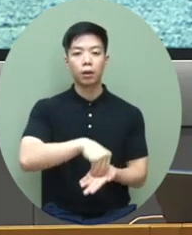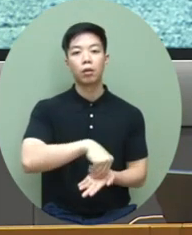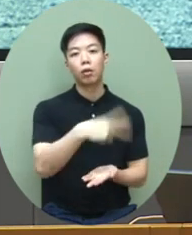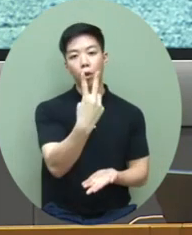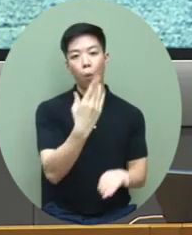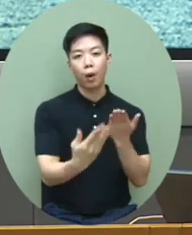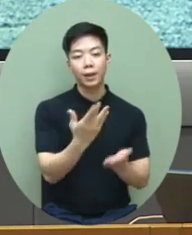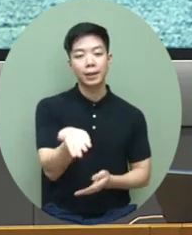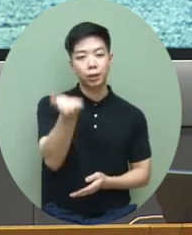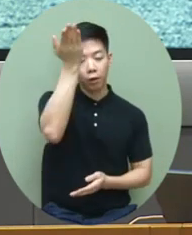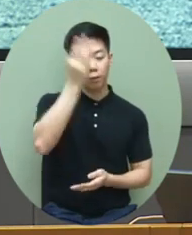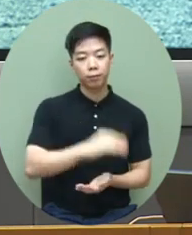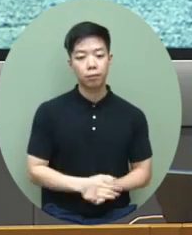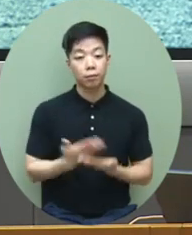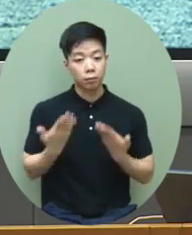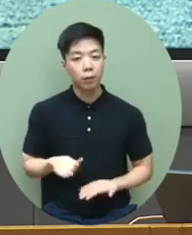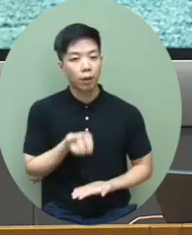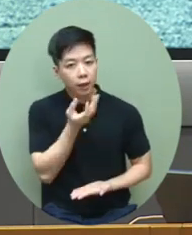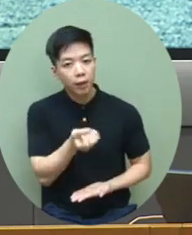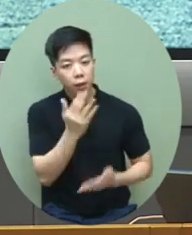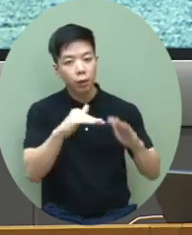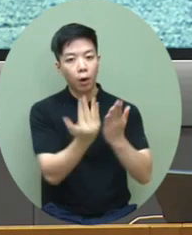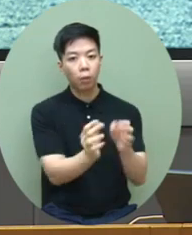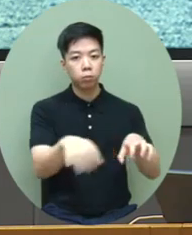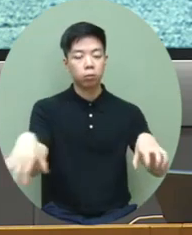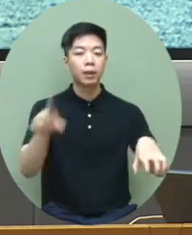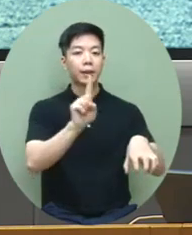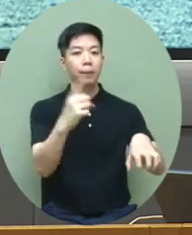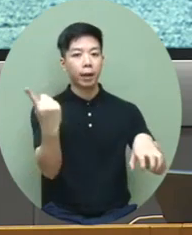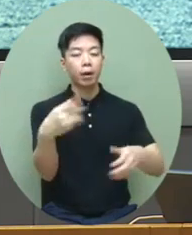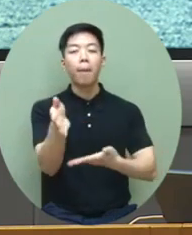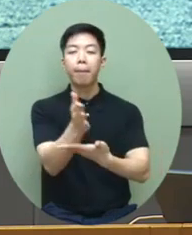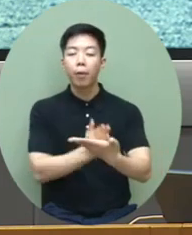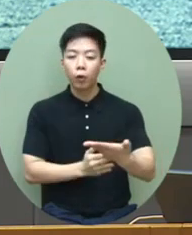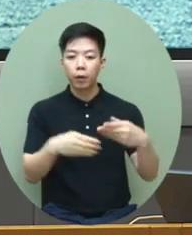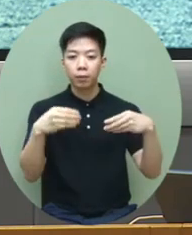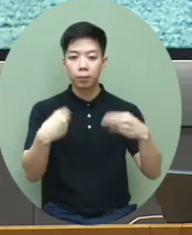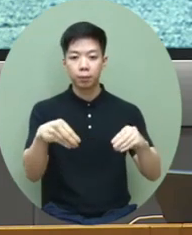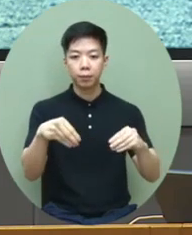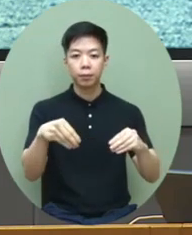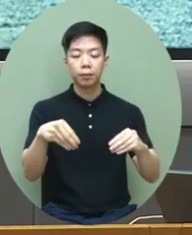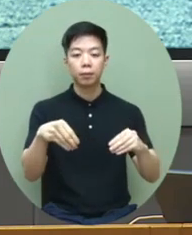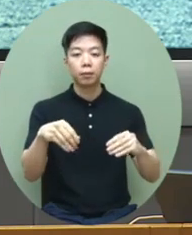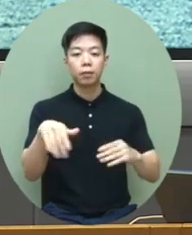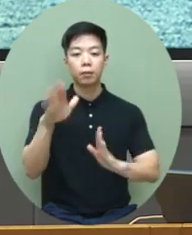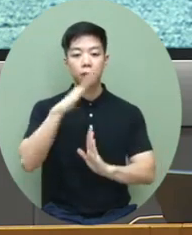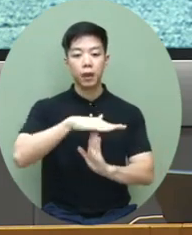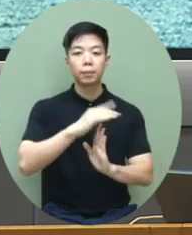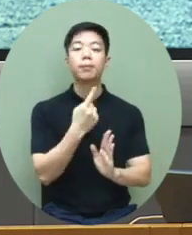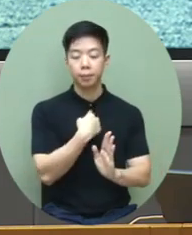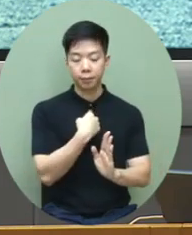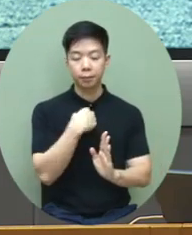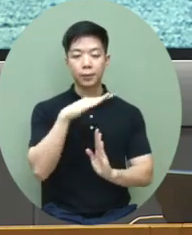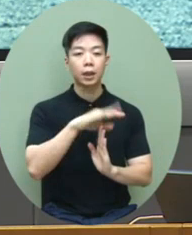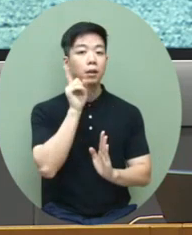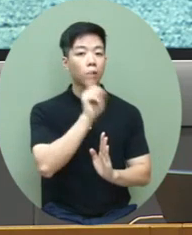嘅個案啦。今日我哋都建議咗有11間學校有一啲班級咧係需要有啲暫時停課一個禮